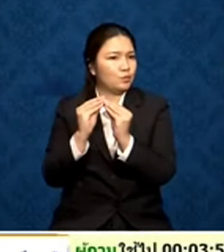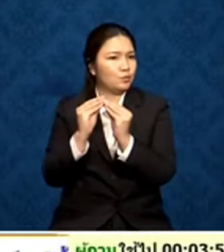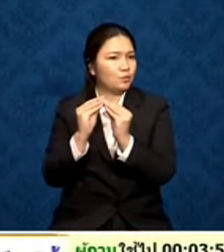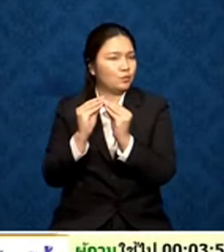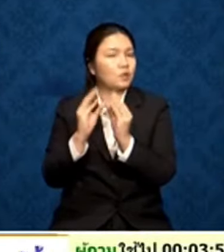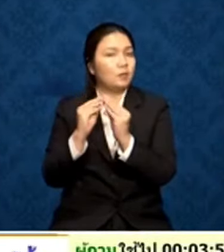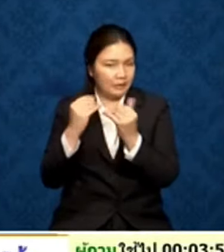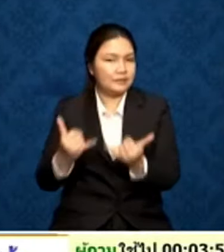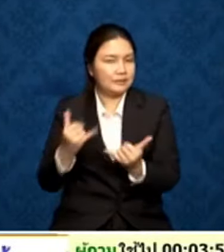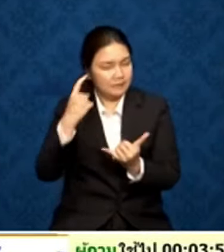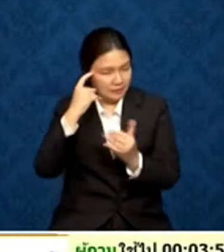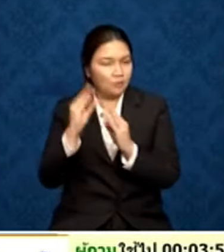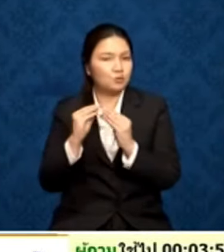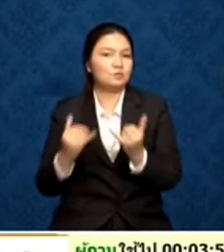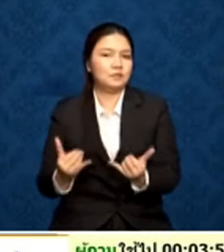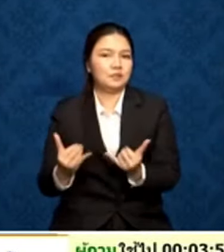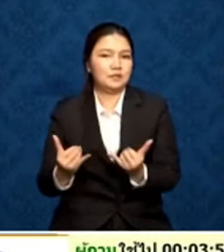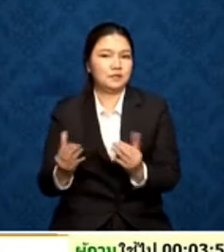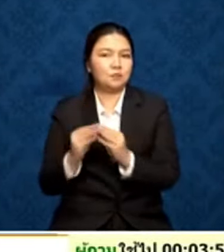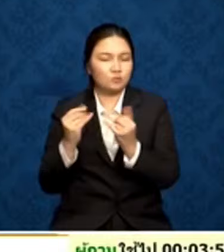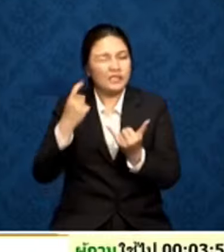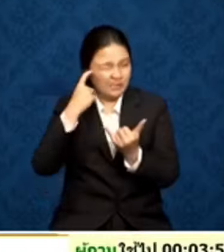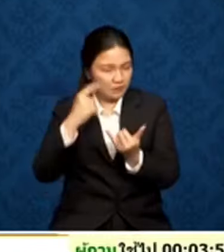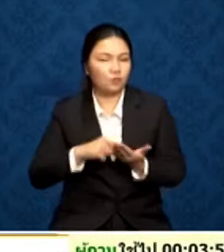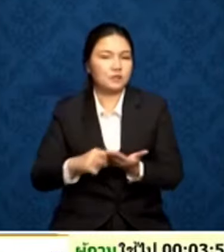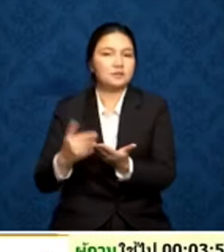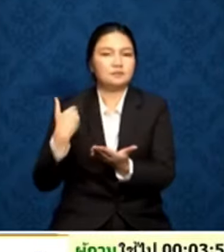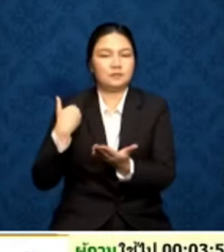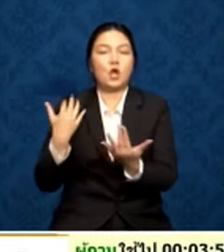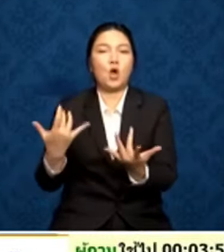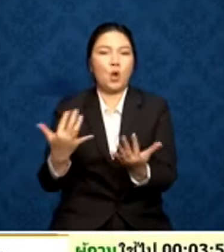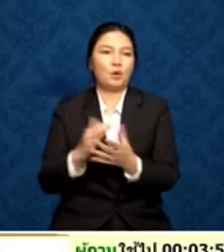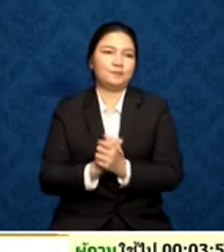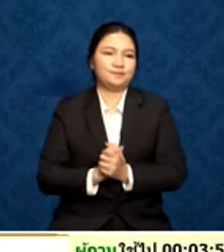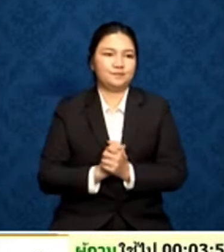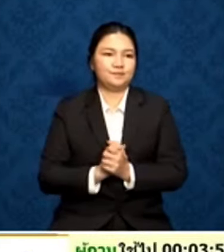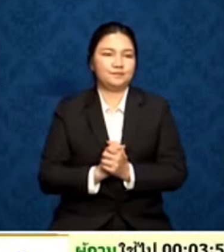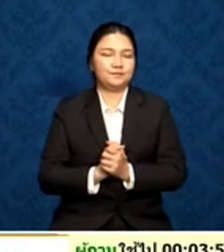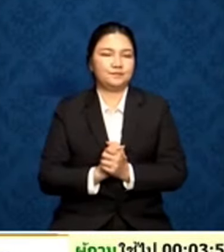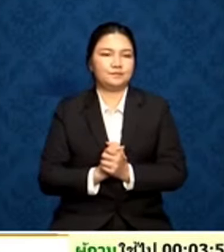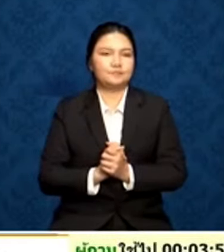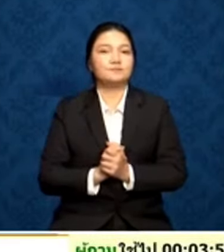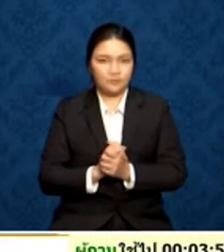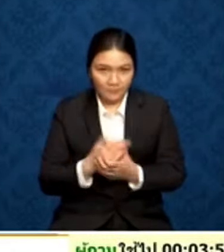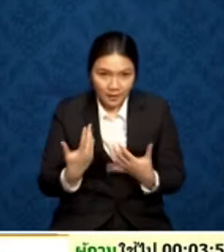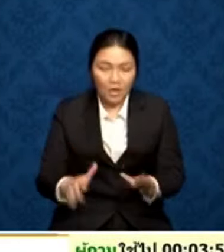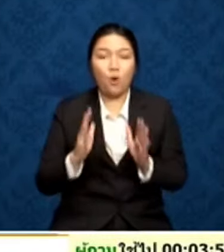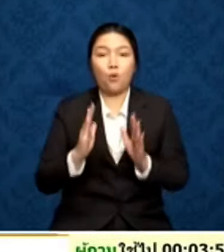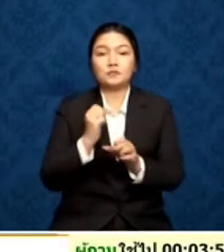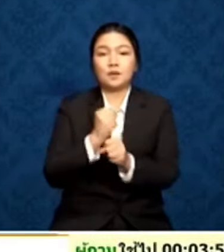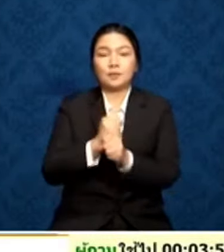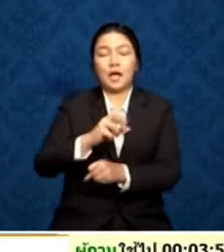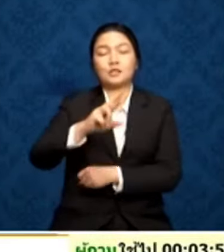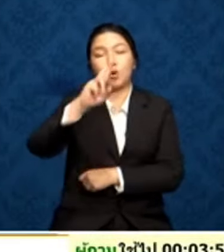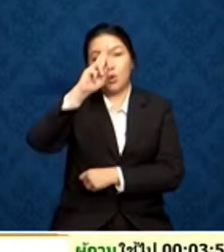สมัยนี้นะครับอาจจะปลายสภาจำนวนนักจิตวิทยานักสังคมสงเคราะห์ดู